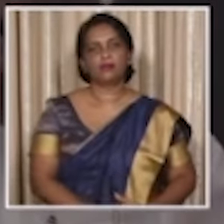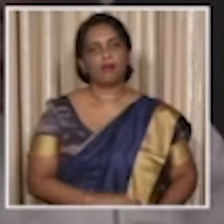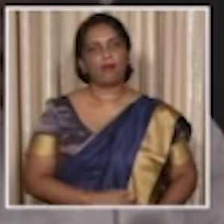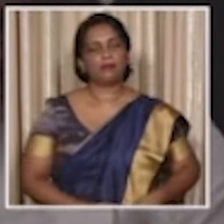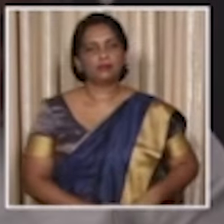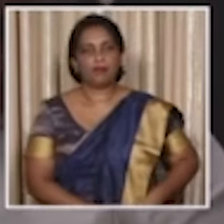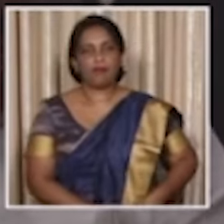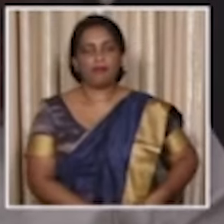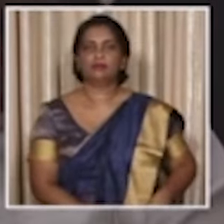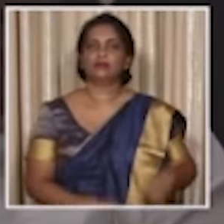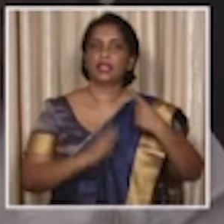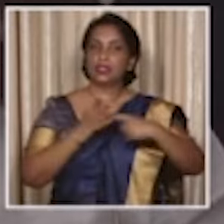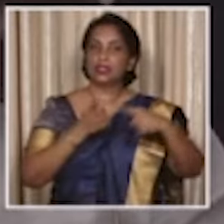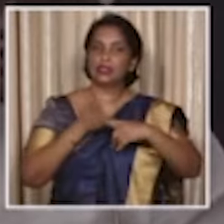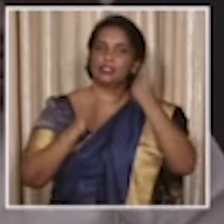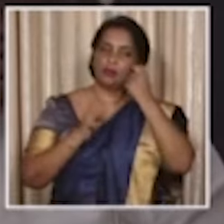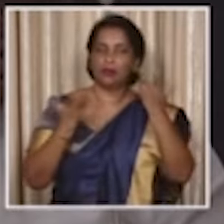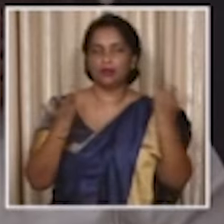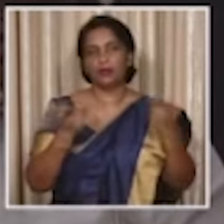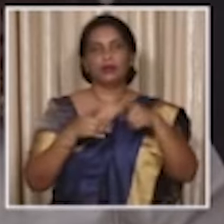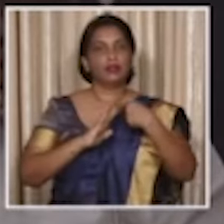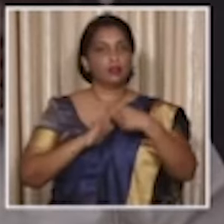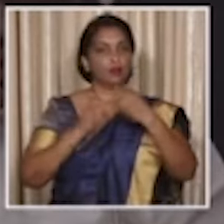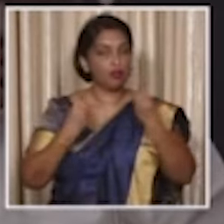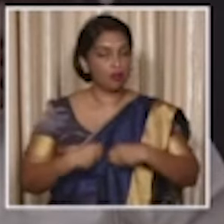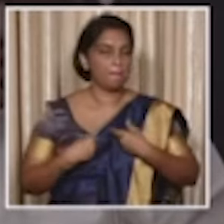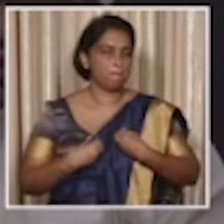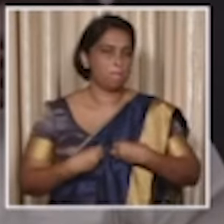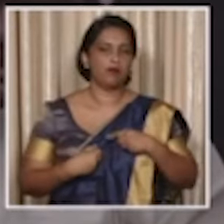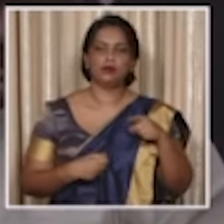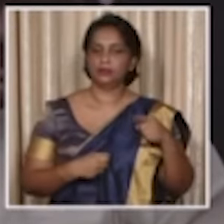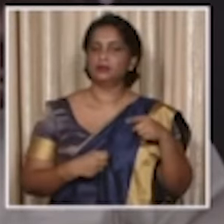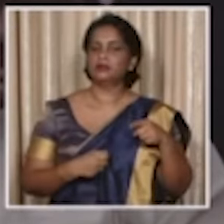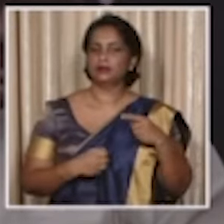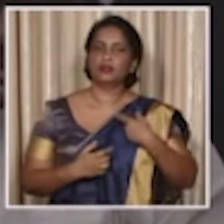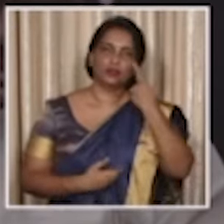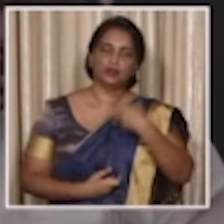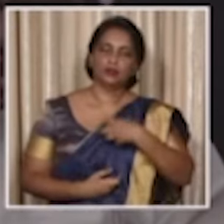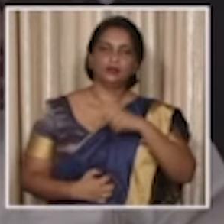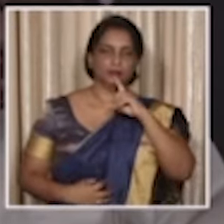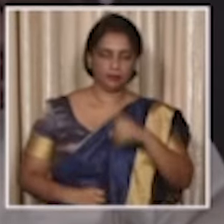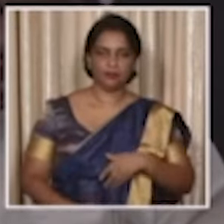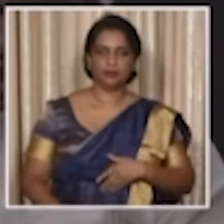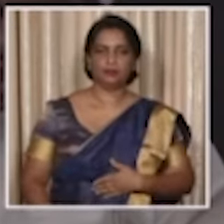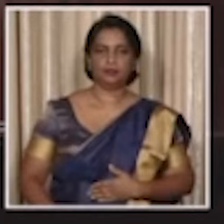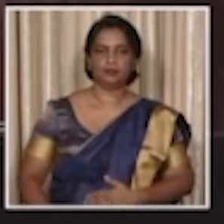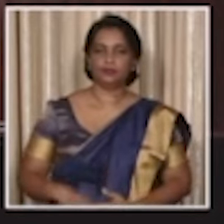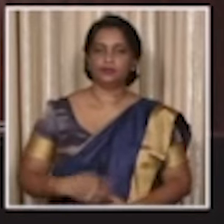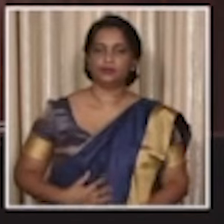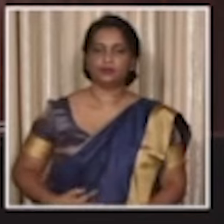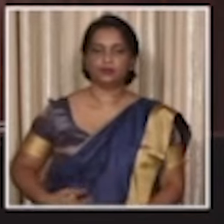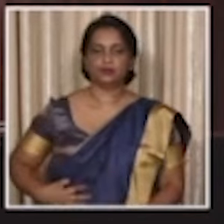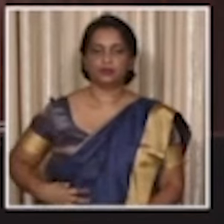දේශපාලන මතේ කුමක් වුවත් එතුමා අහිමි වීම මේ රටට පාඩුවක් කියන කාරණයත් එතුමා වෙනුවෙන් අපේ ශෝකයත් ප්‍රකාශ කරනවා ආණ්ඩු පක්ෂ වෙනුවෙන්. හොඳයි.